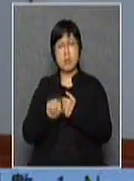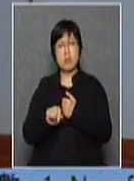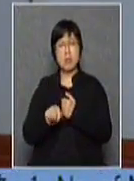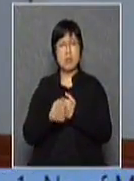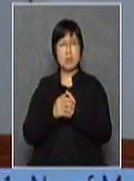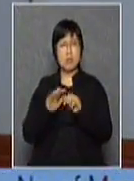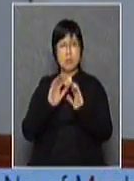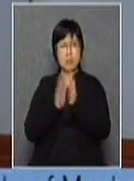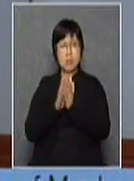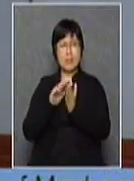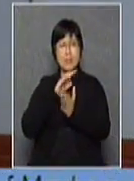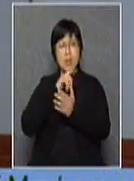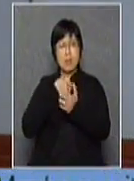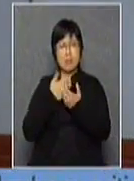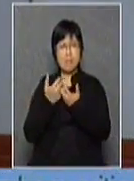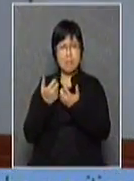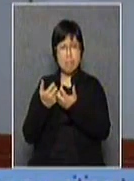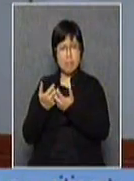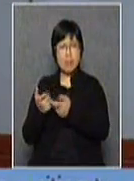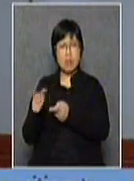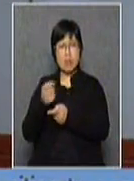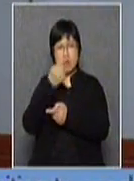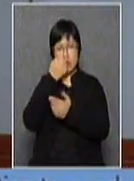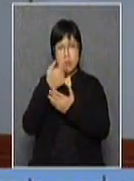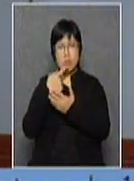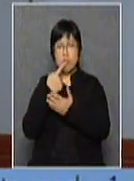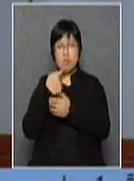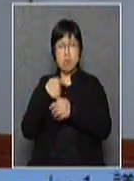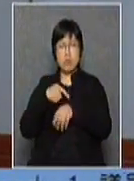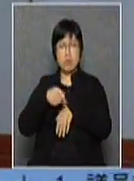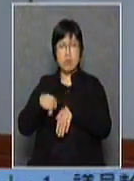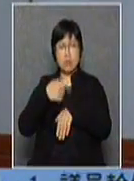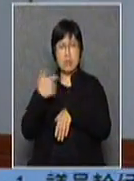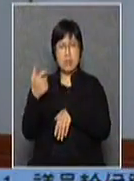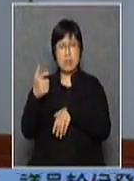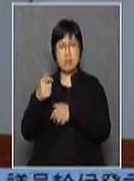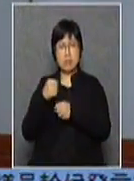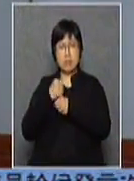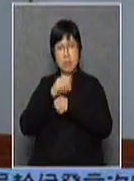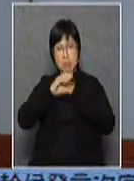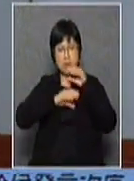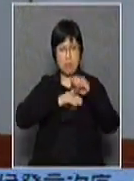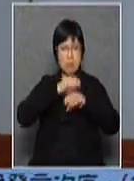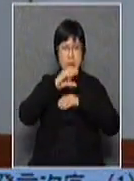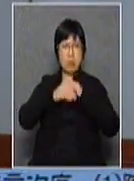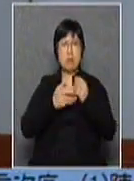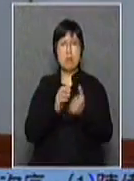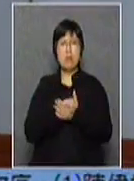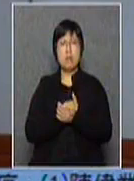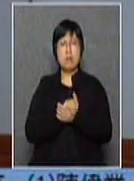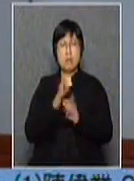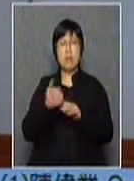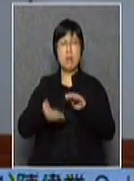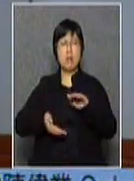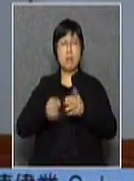所有嘅假設，我哋預先喺香港人嘅血汗裏面去做嘅基建，而家翻唔到轉頭